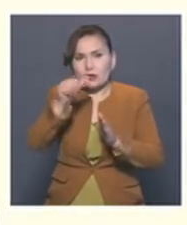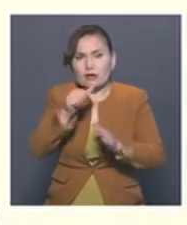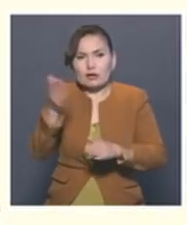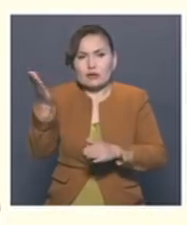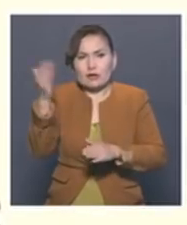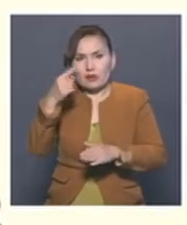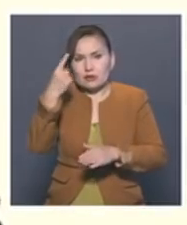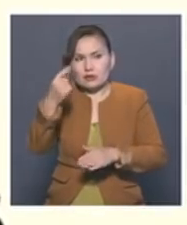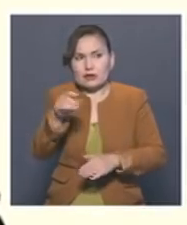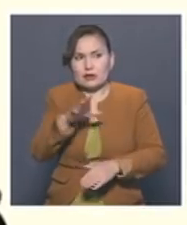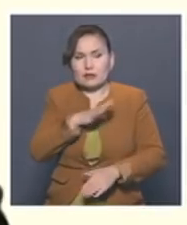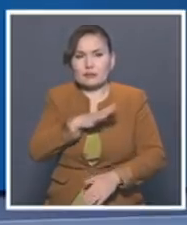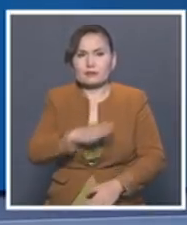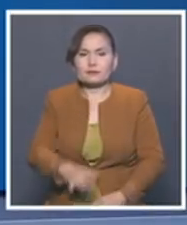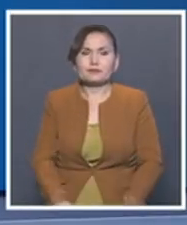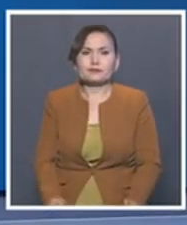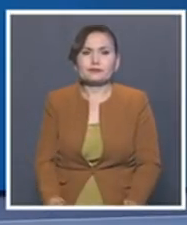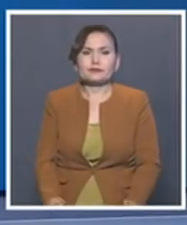ескертілген.